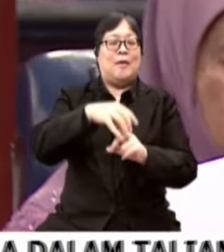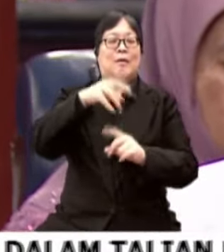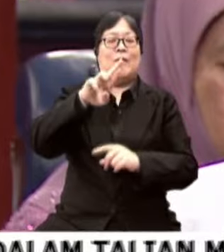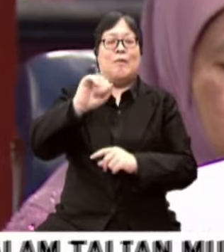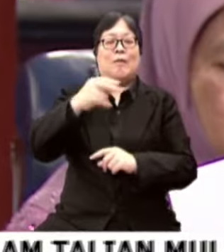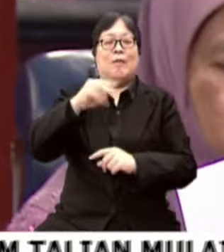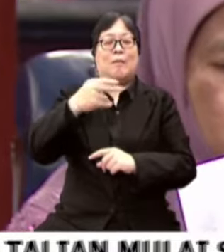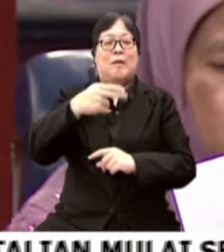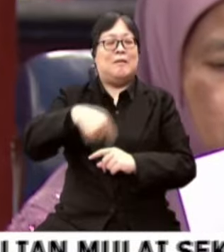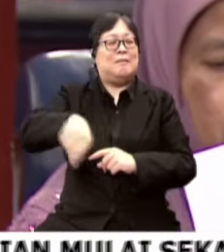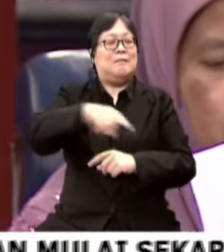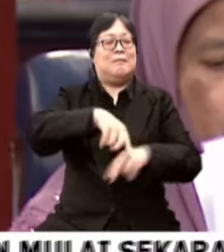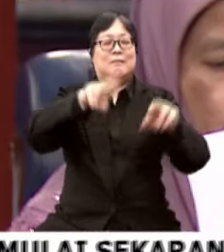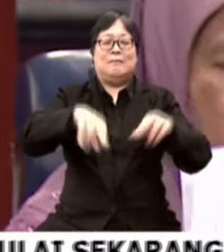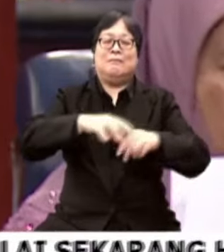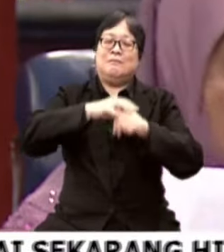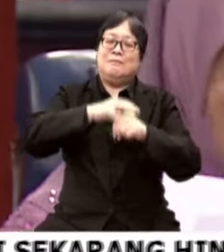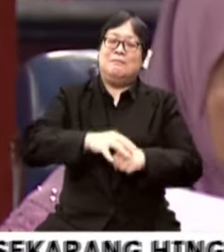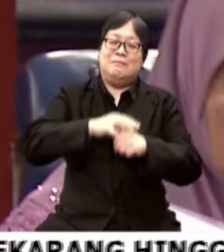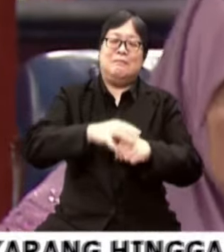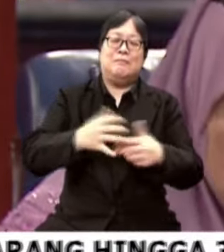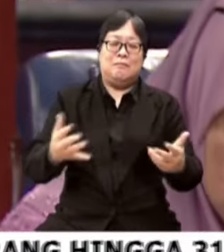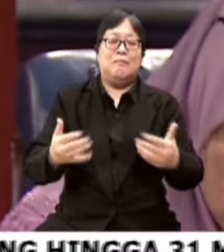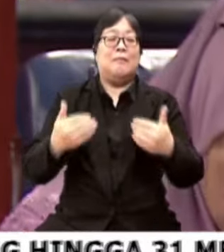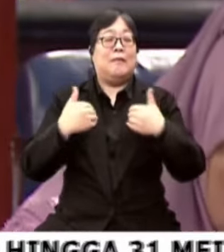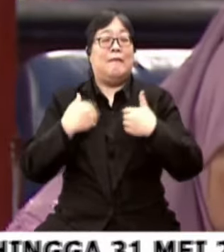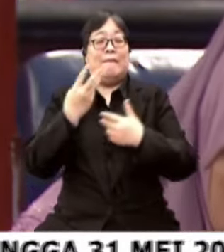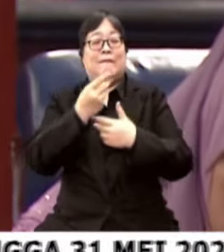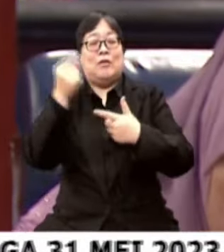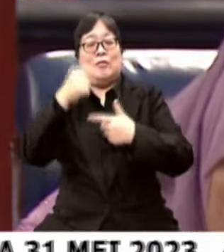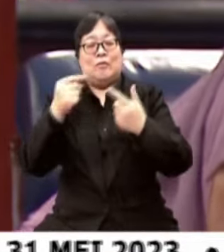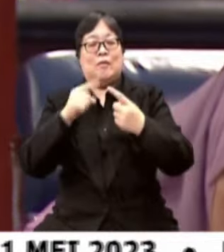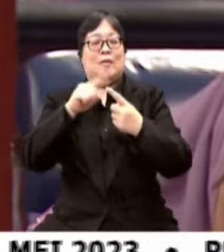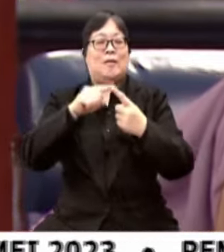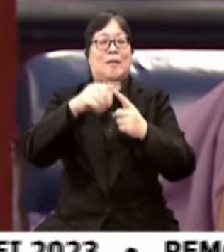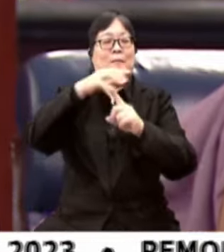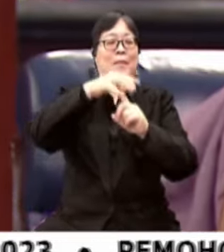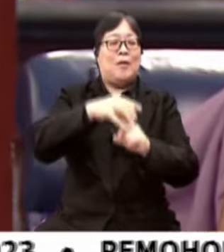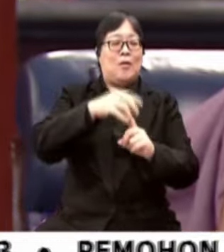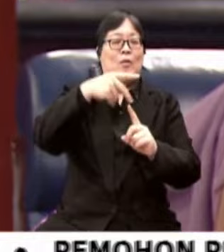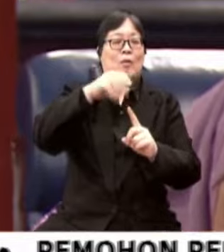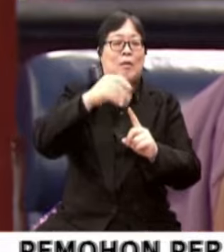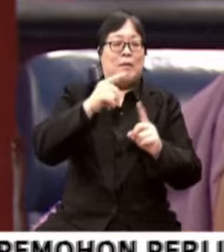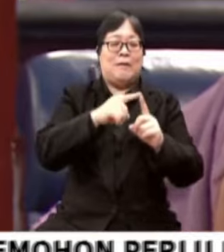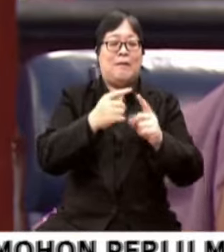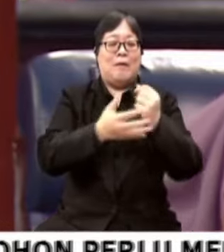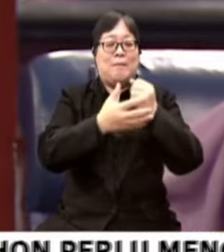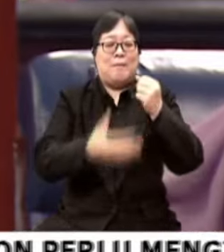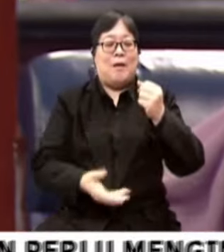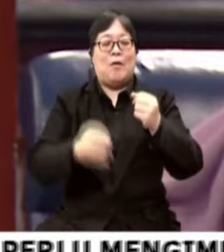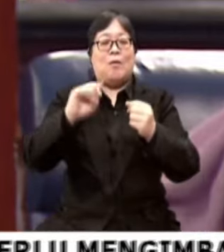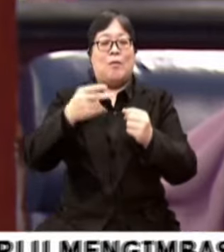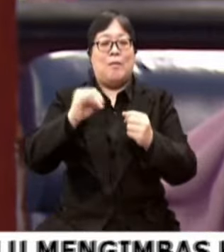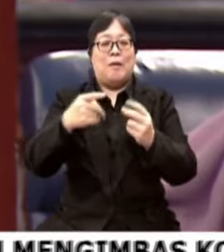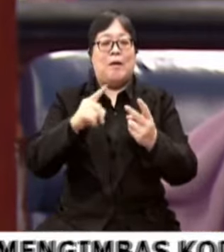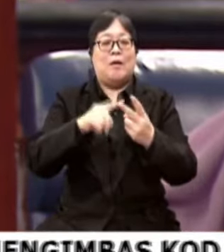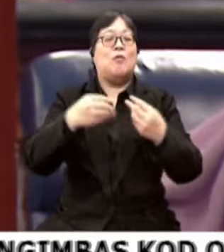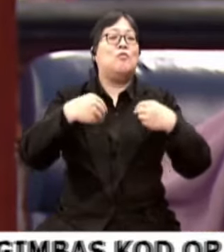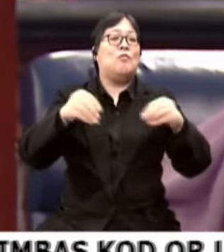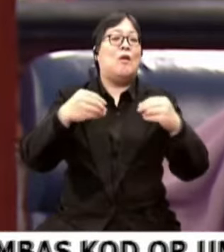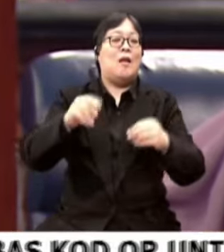keadaan sekarang rakyat begitu tekan ada beberapa inisiatif Di bawah payung Rahma satunya adalah bakul Rahmah kedua ialah